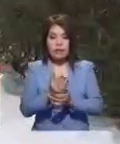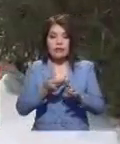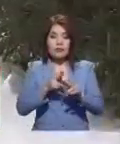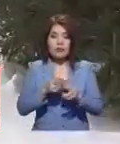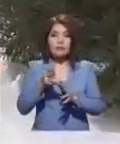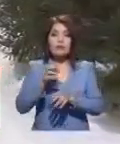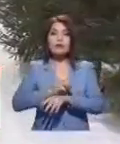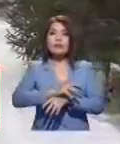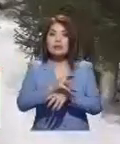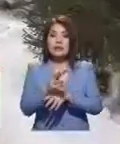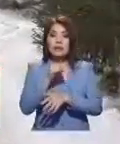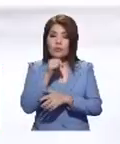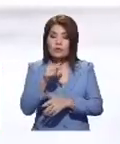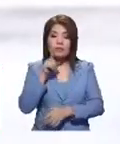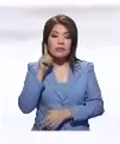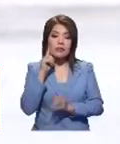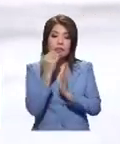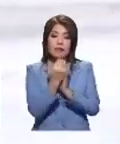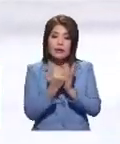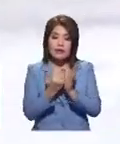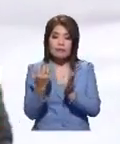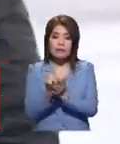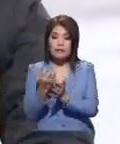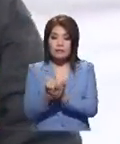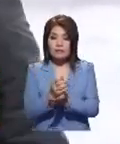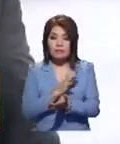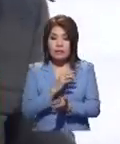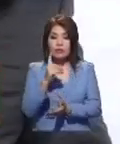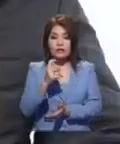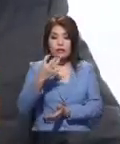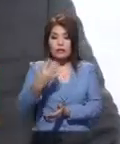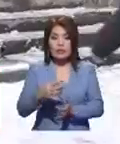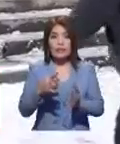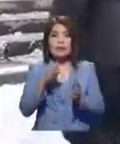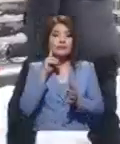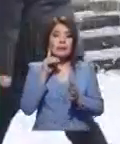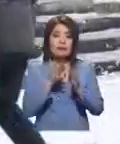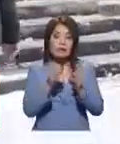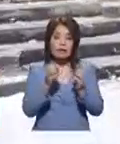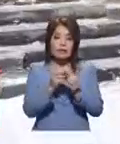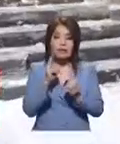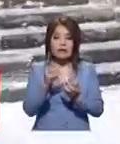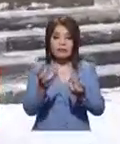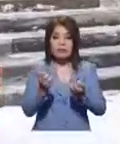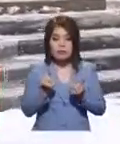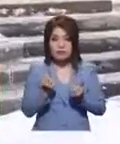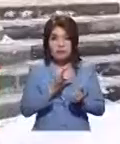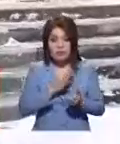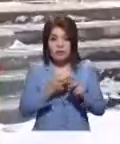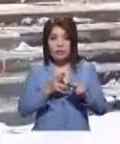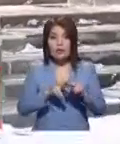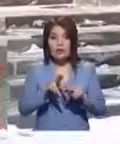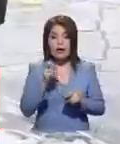қамтамасыз ету үшін Қостанай жастары бағдарламасы сәтті жүзеге асты. 140 жас отбасы баспаналы болды. Аудандық мәдениет үйінің қызметкері